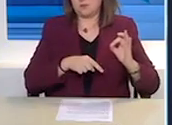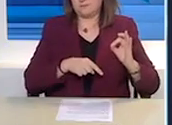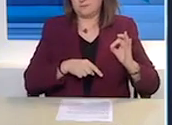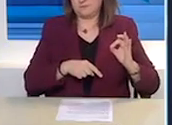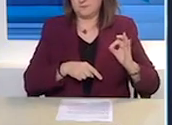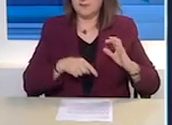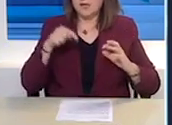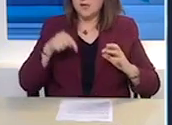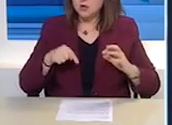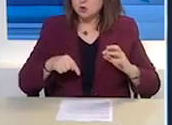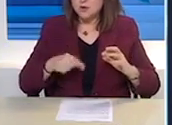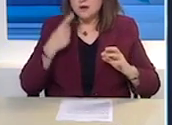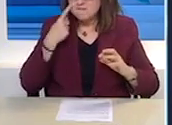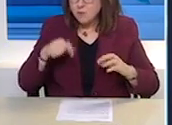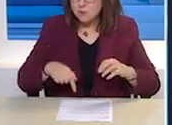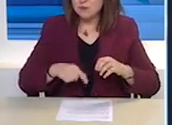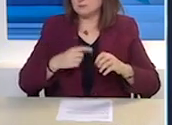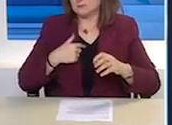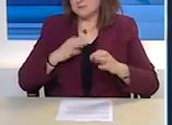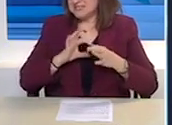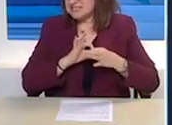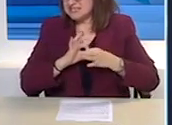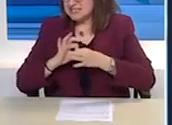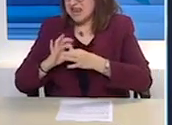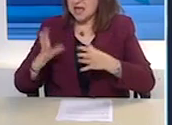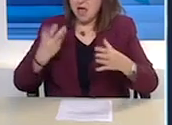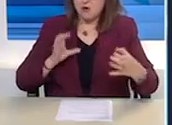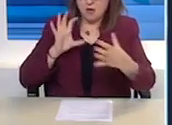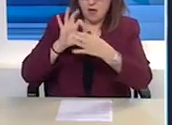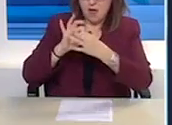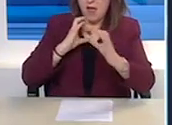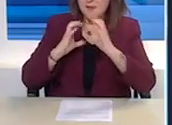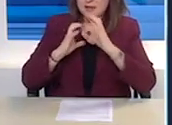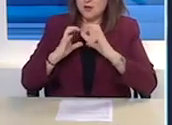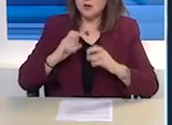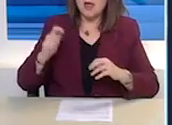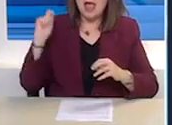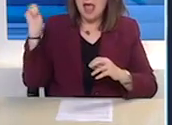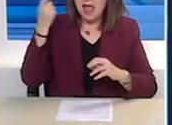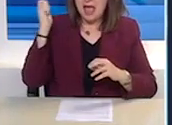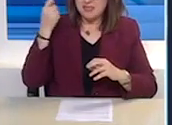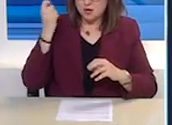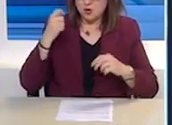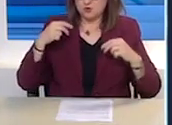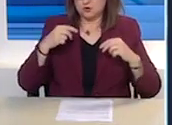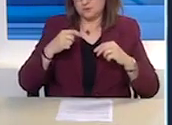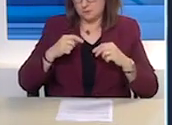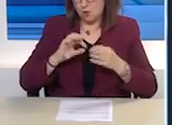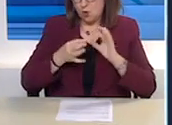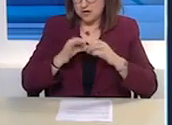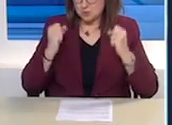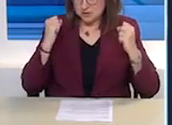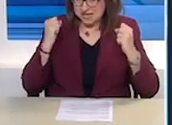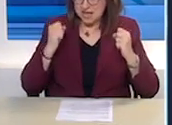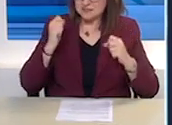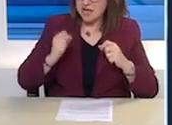υπόψη τους επιδημιολογικούς παράγοντες και σε συνεχή επικοινωνία με τον Εθνικό Οργανισμό Δημόσιας Υγείας και τον κύριο Χαρδαλιά, το σχέδιο Αγνοδίκη